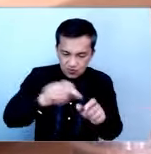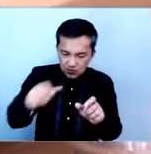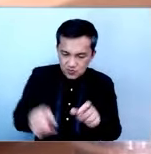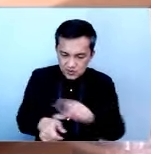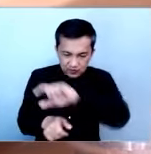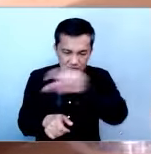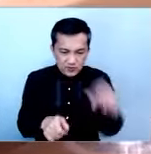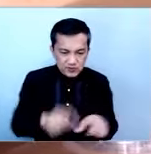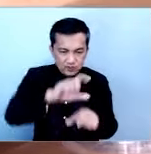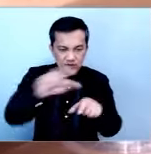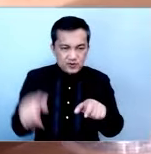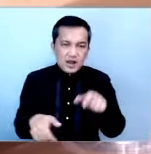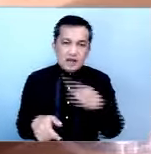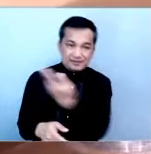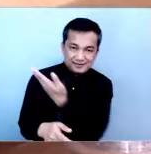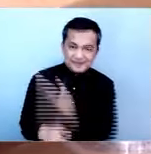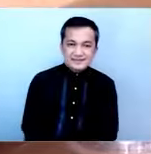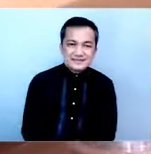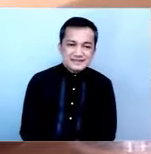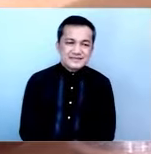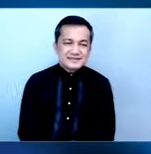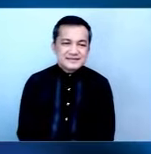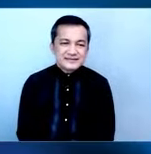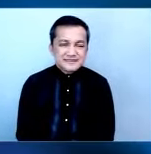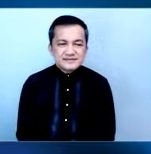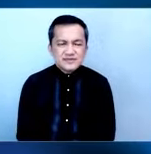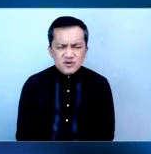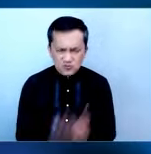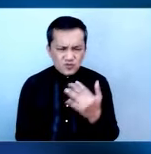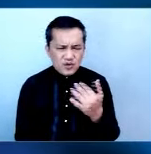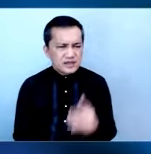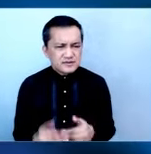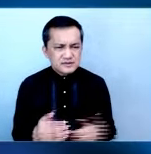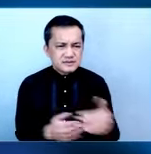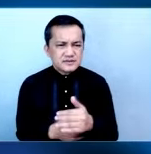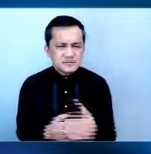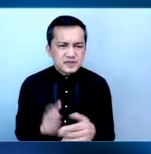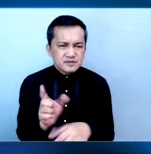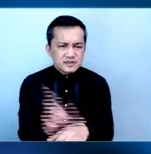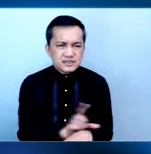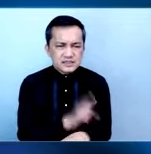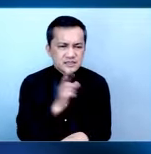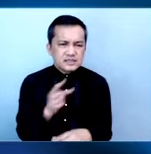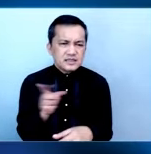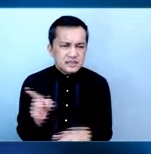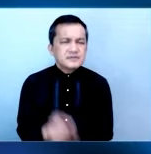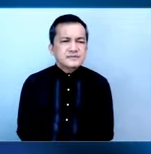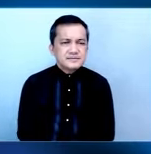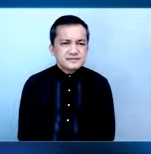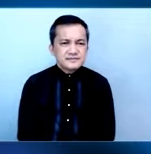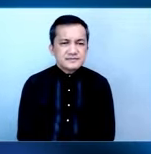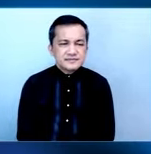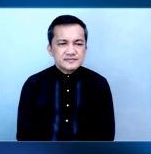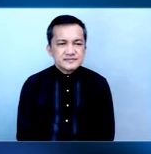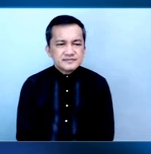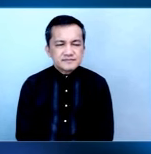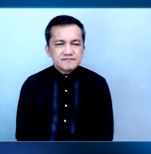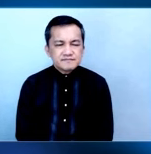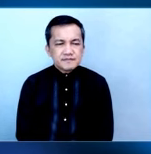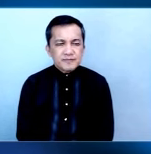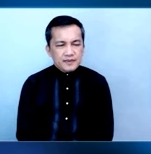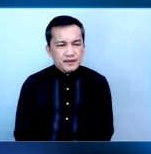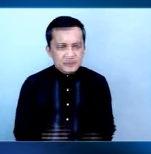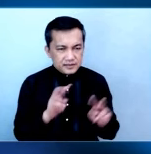naman mga kakanin dyan. Ano ang edge ninyo? Bakit kayo ang pinakamatagal na talaga sa ano? Tingin ko po is